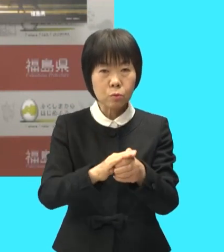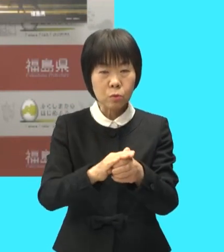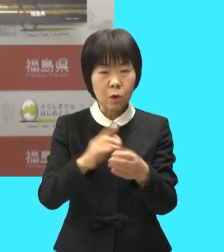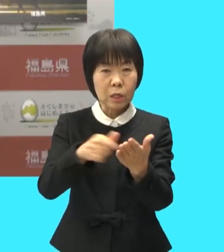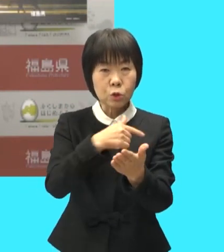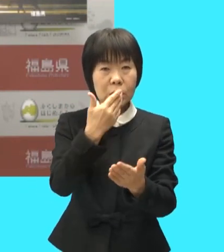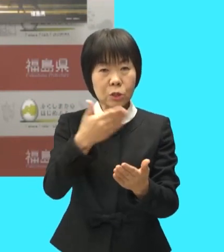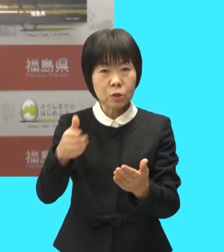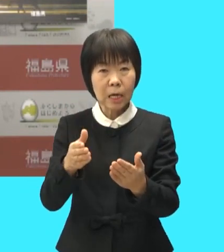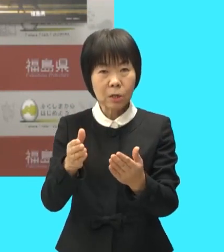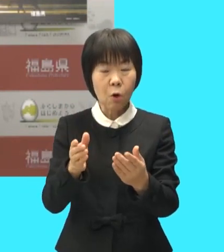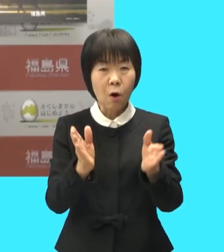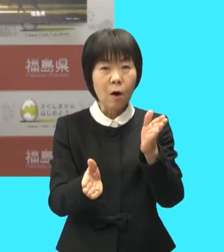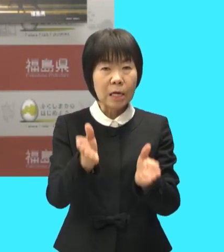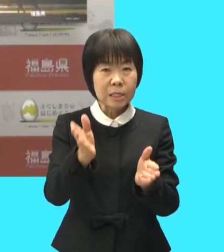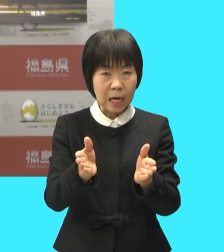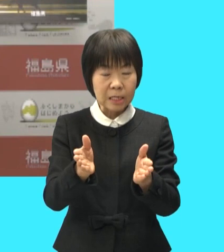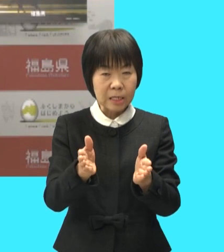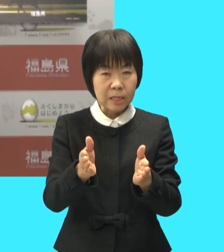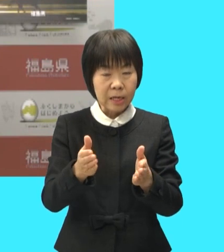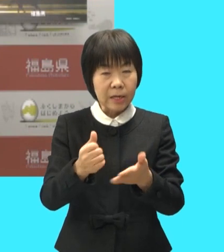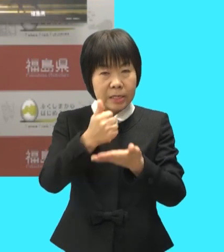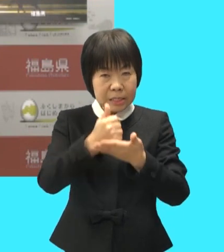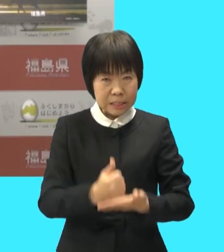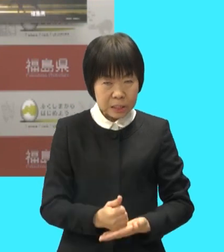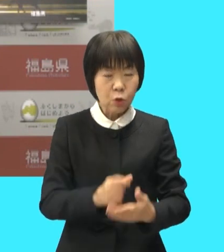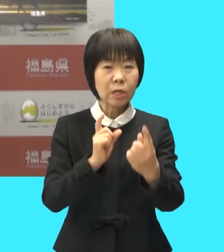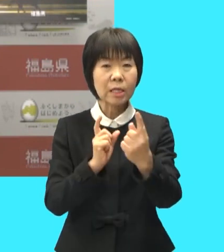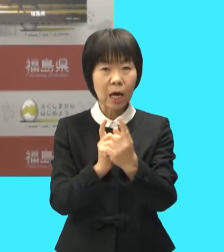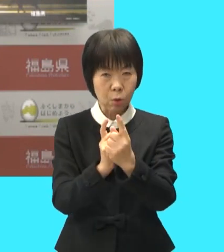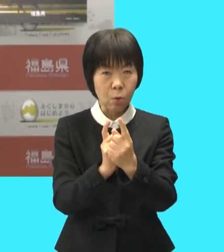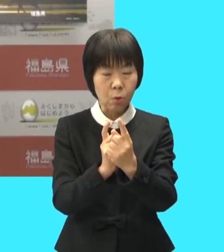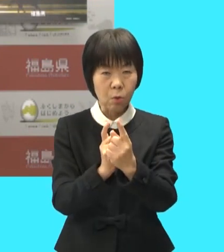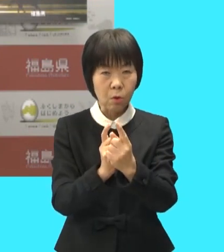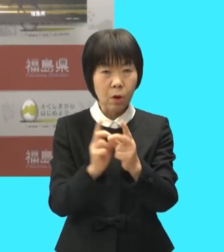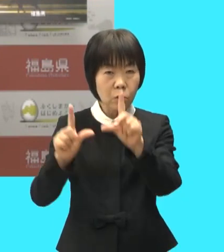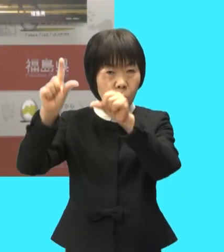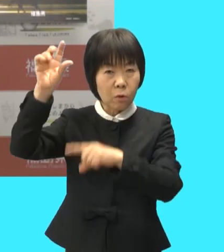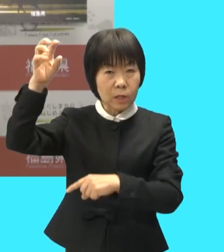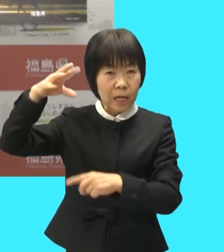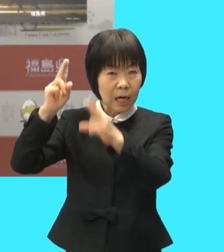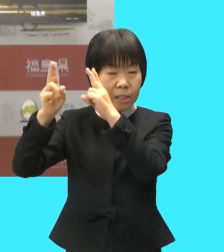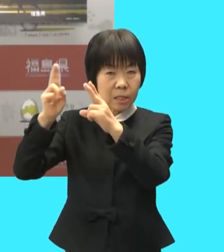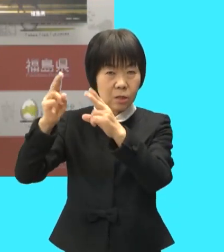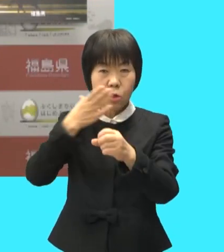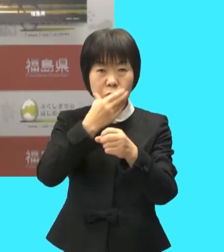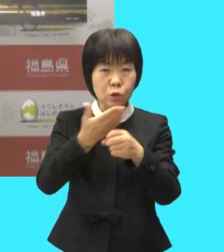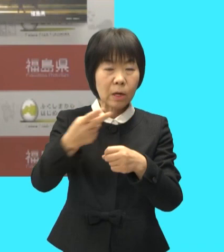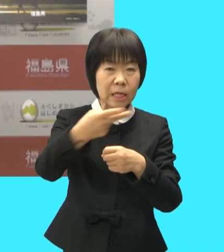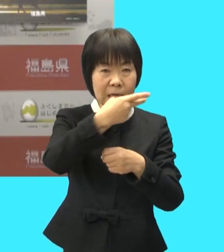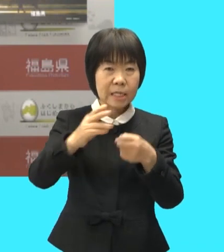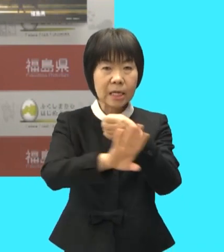り扱いへの丁寧かつ慎重な対応、東京電力福島第二原